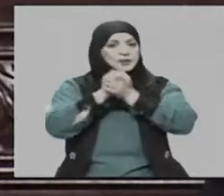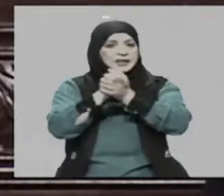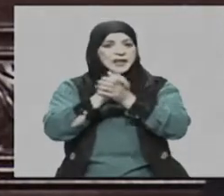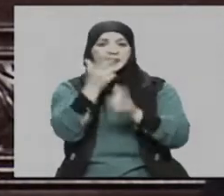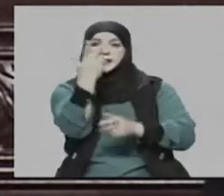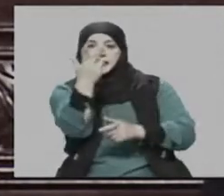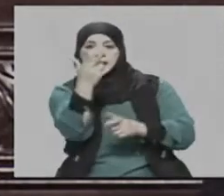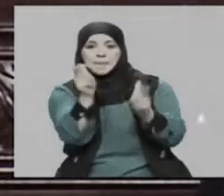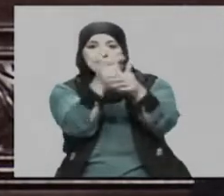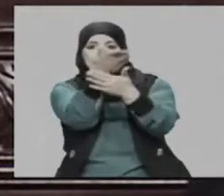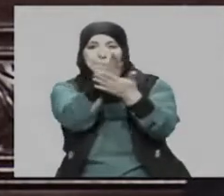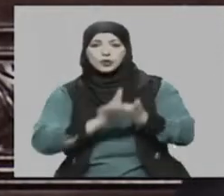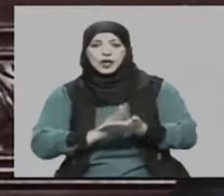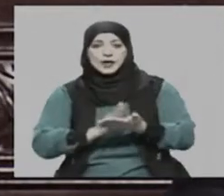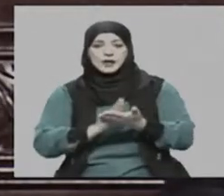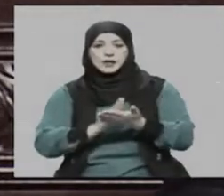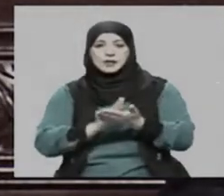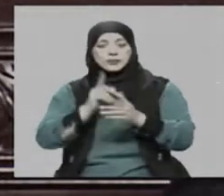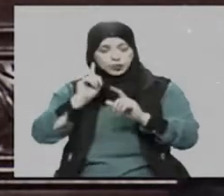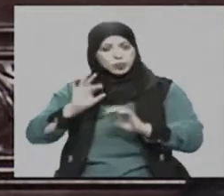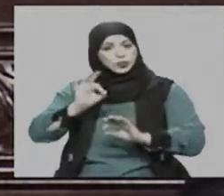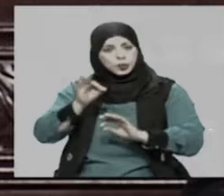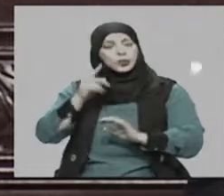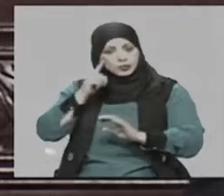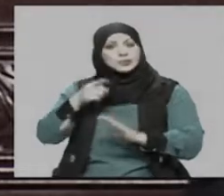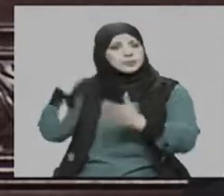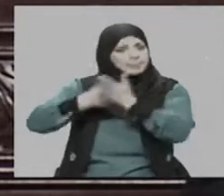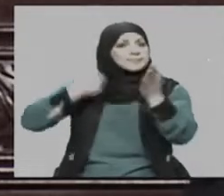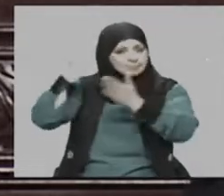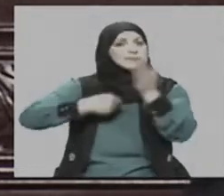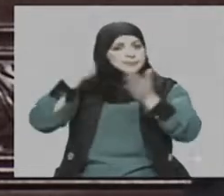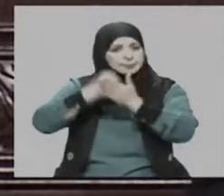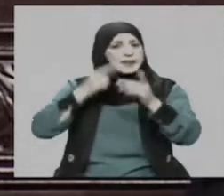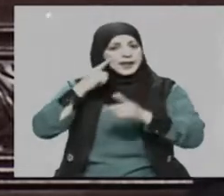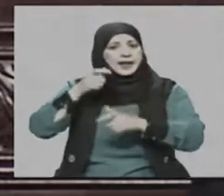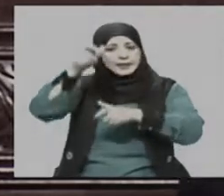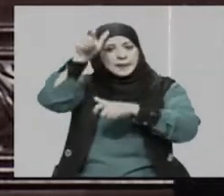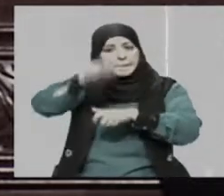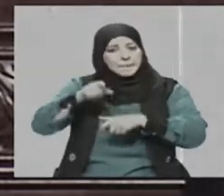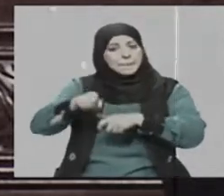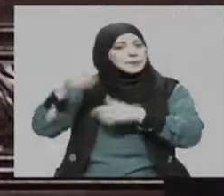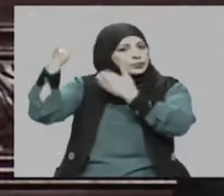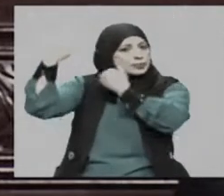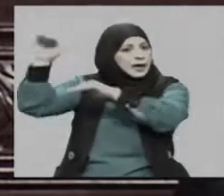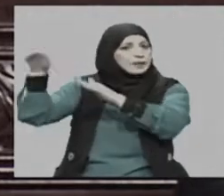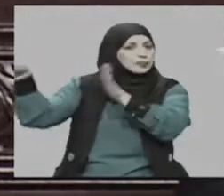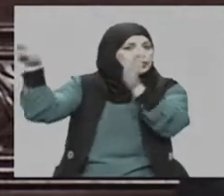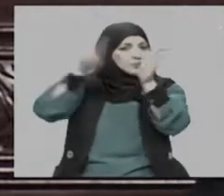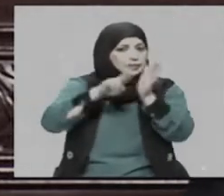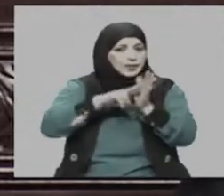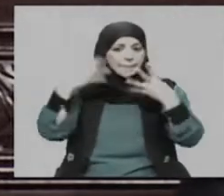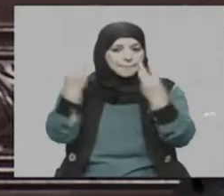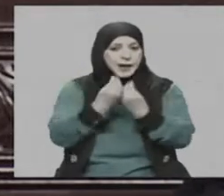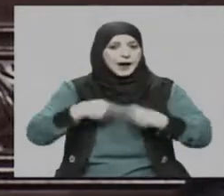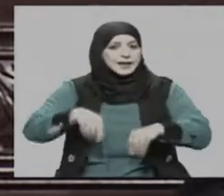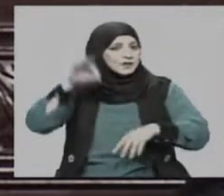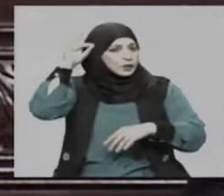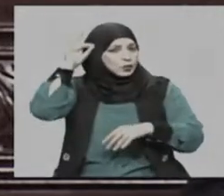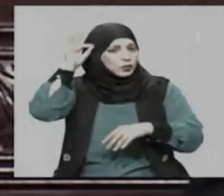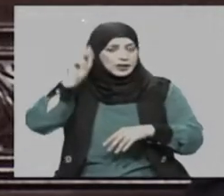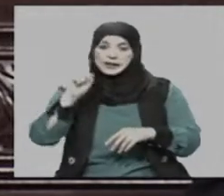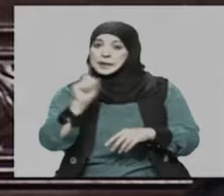مشاريع وجبت وقنعت مستثمر أجنبي باش يجي يستثمر معايا مش